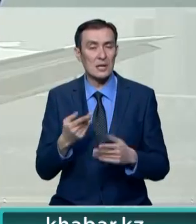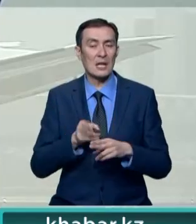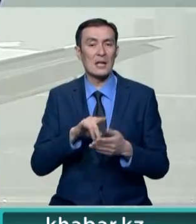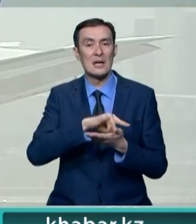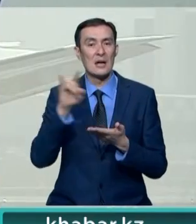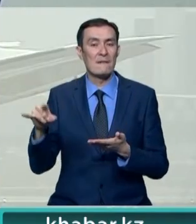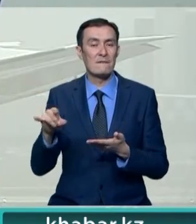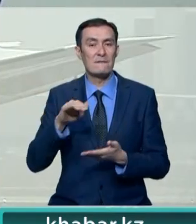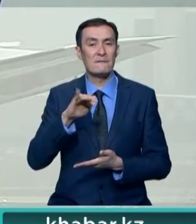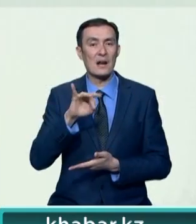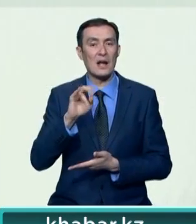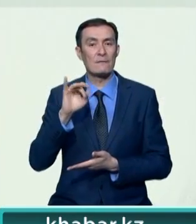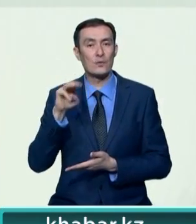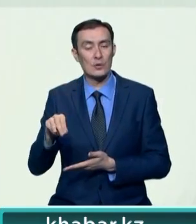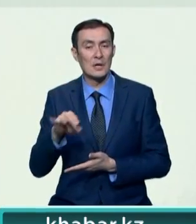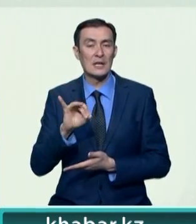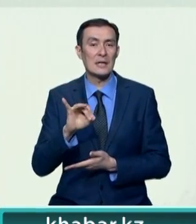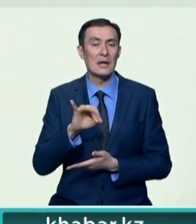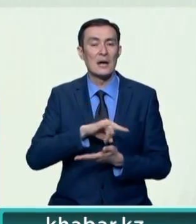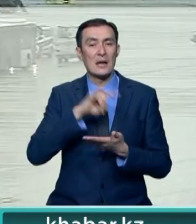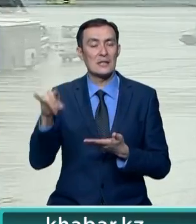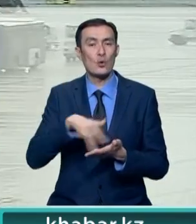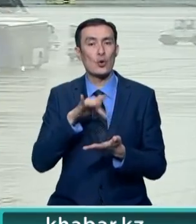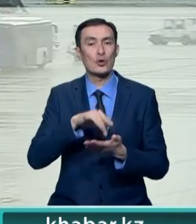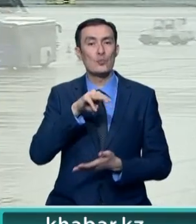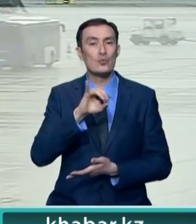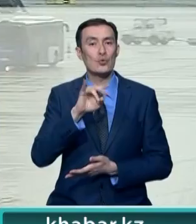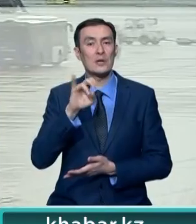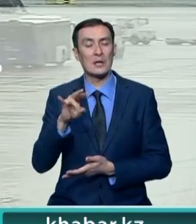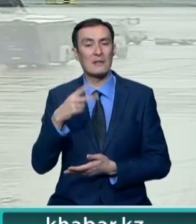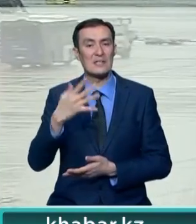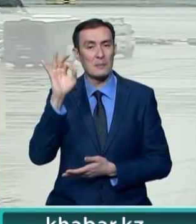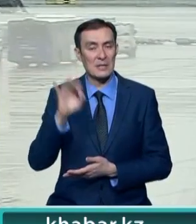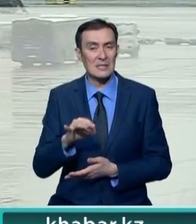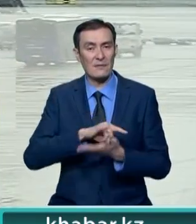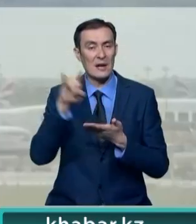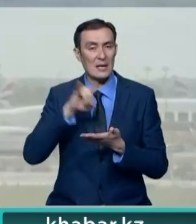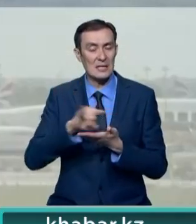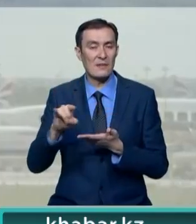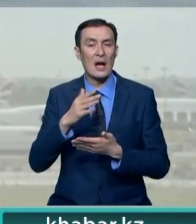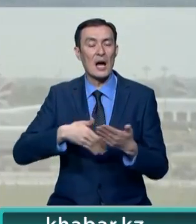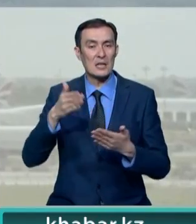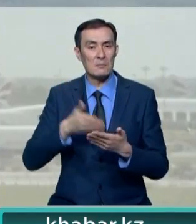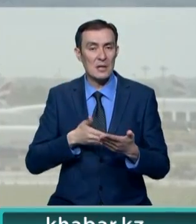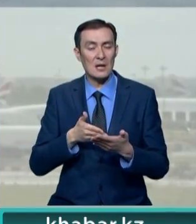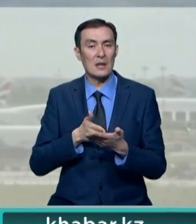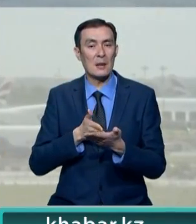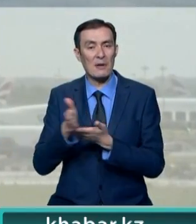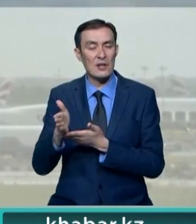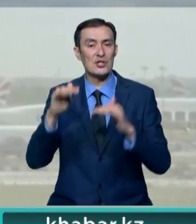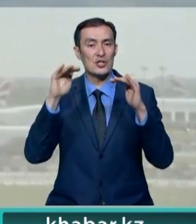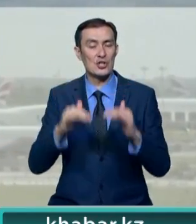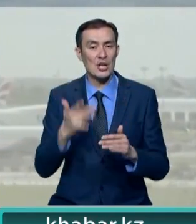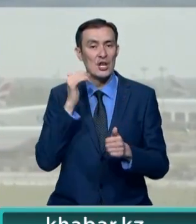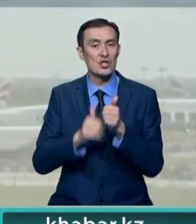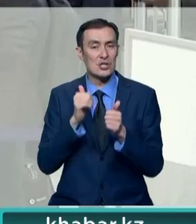рейсах из-за Франкфурта на Майне и рейсах из Мюнхена. Это 25% всех рейсов, отмена целых направлений и снижение